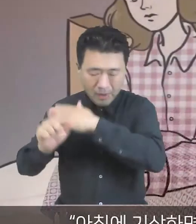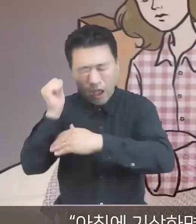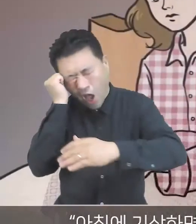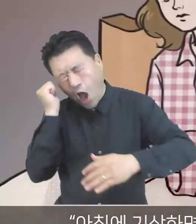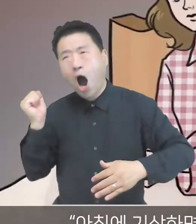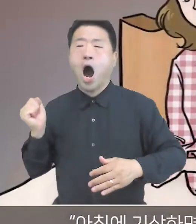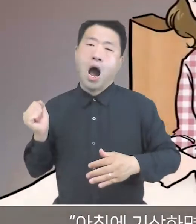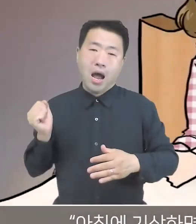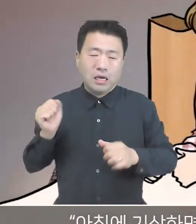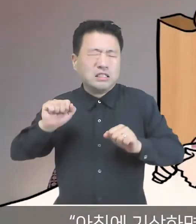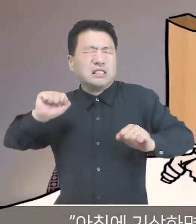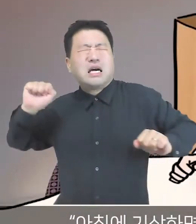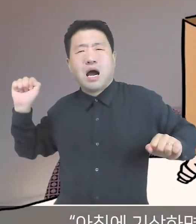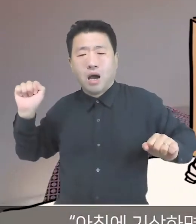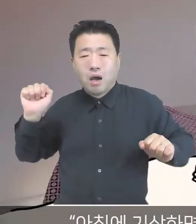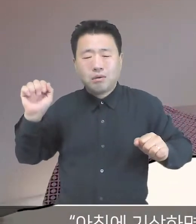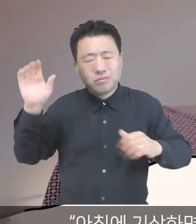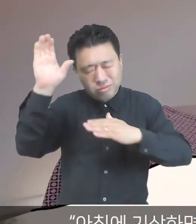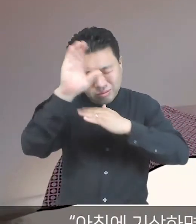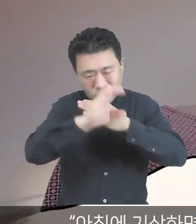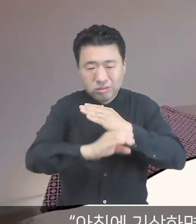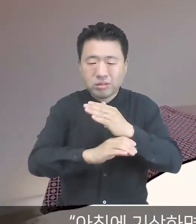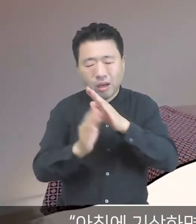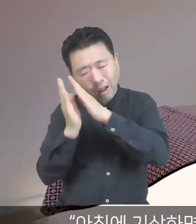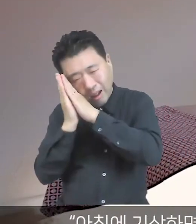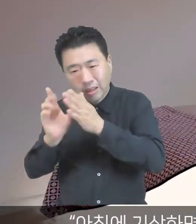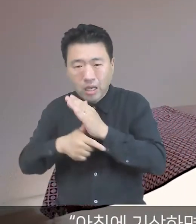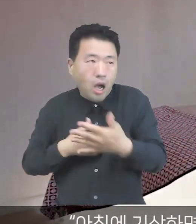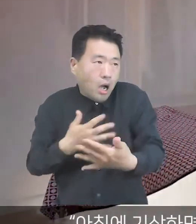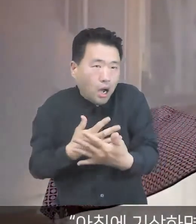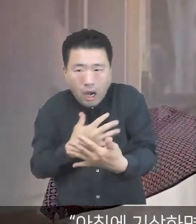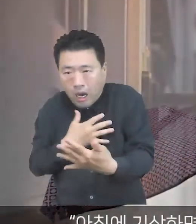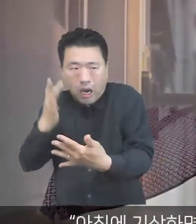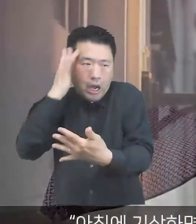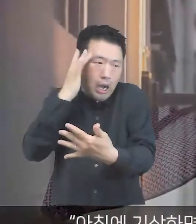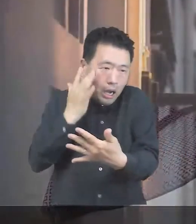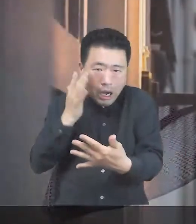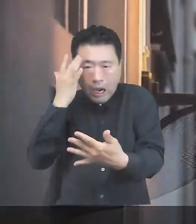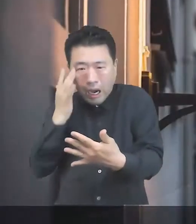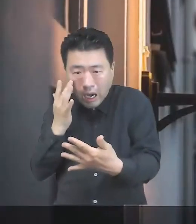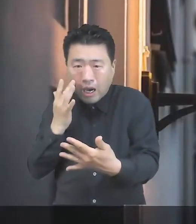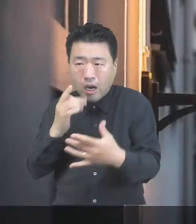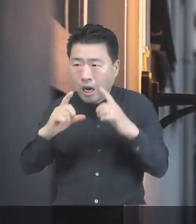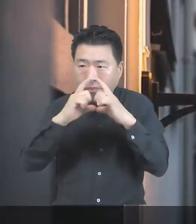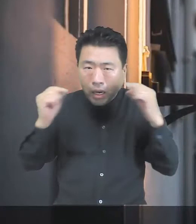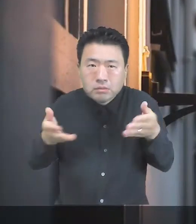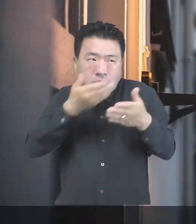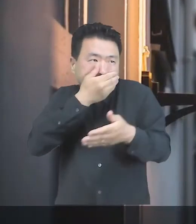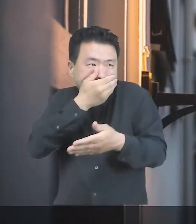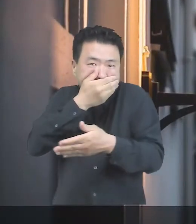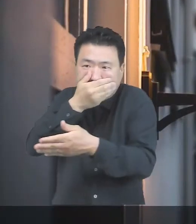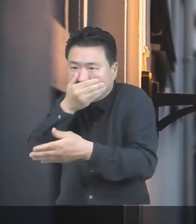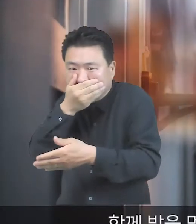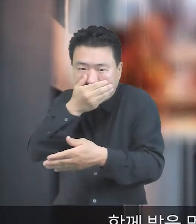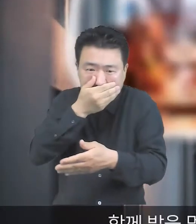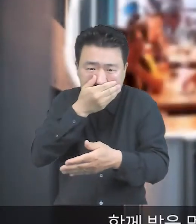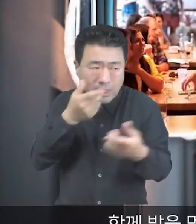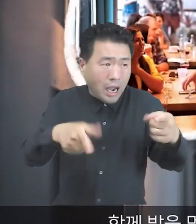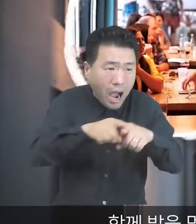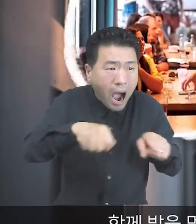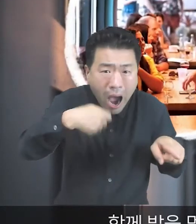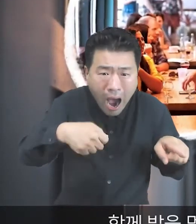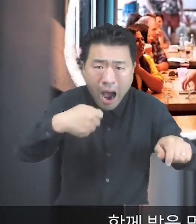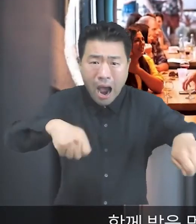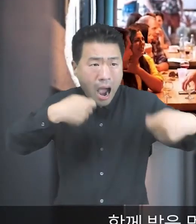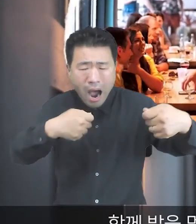아침에 기상하면서부터 잠자리에 들 때까지 나는 줄곧 공포심에 떨어야 했다. 우리는 마스크를 썼다. 함께